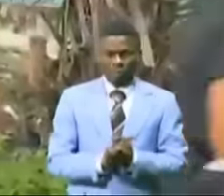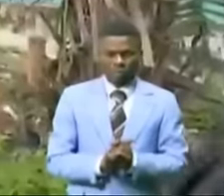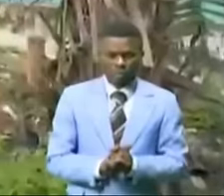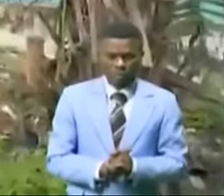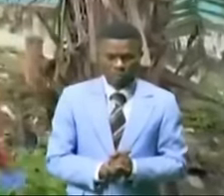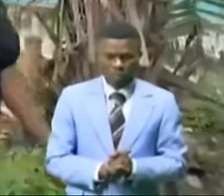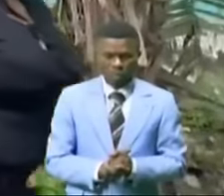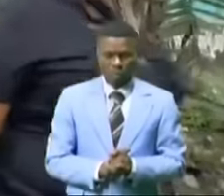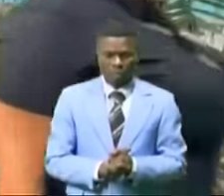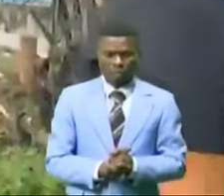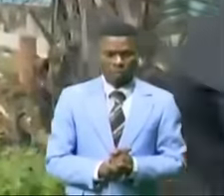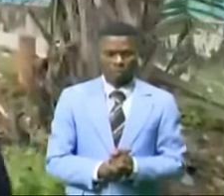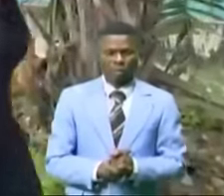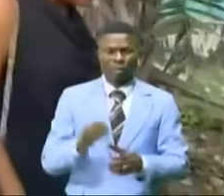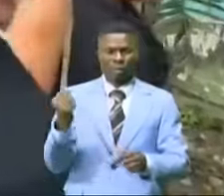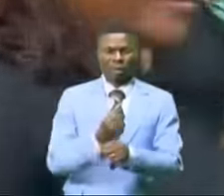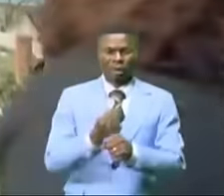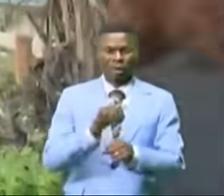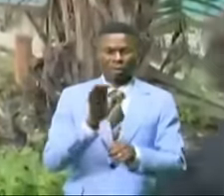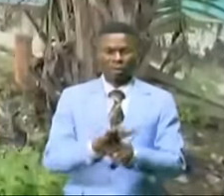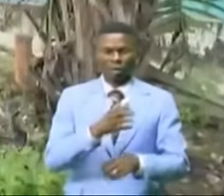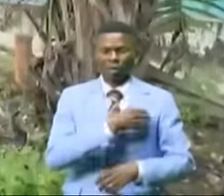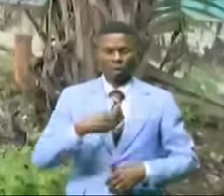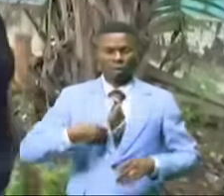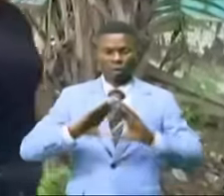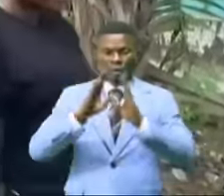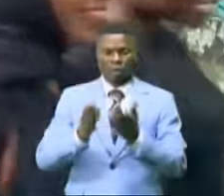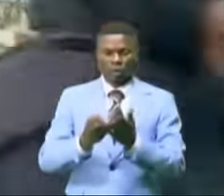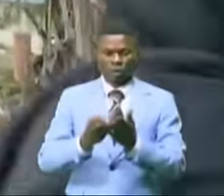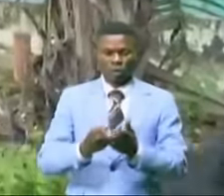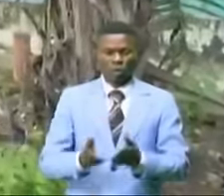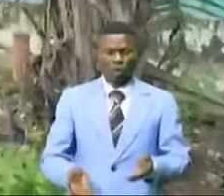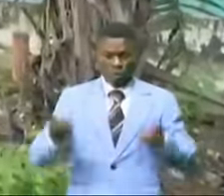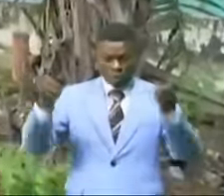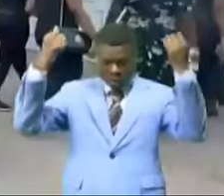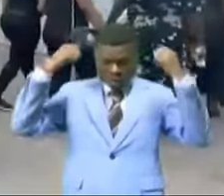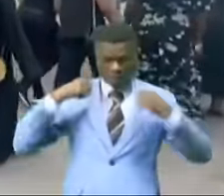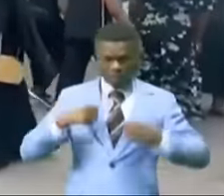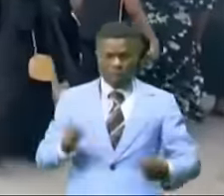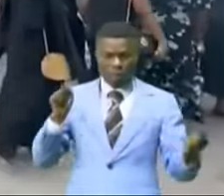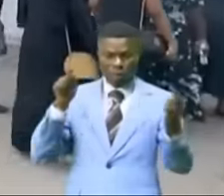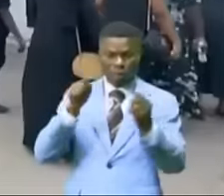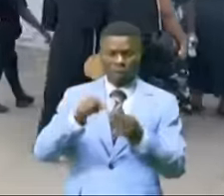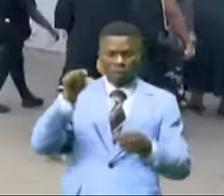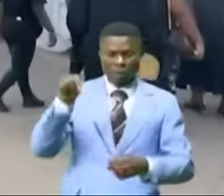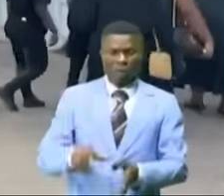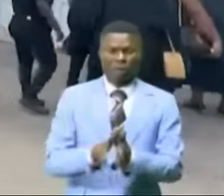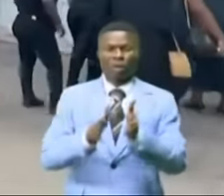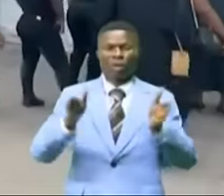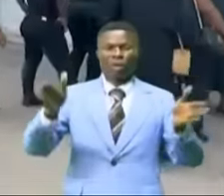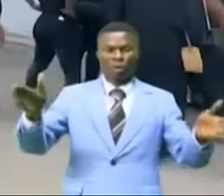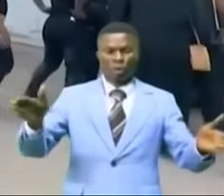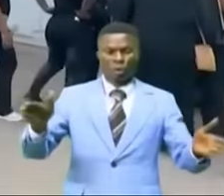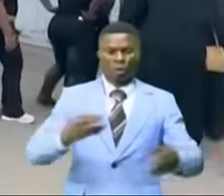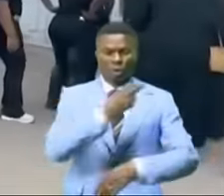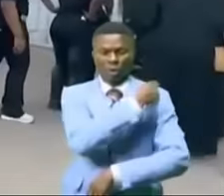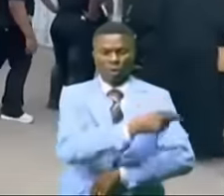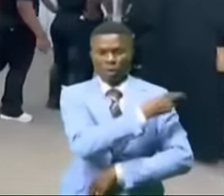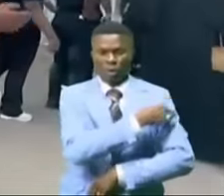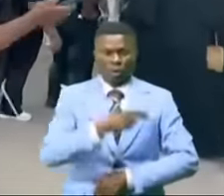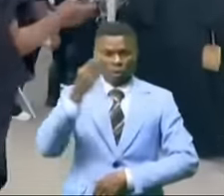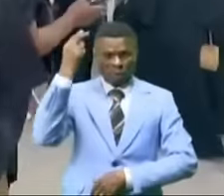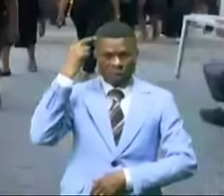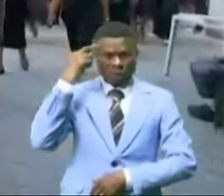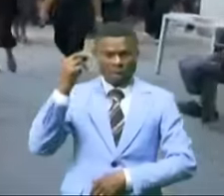C'est une longue procession des femmes, toutes de noir vêtues, qui se dirige vers les quartiers généraux de la Croix-Rouge Kinshasa